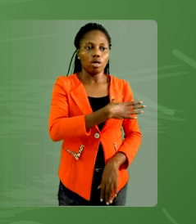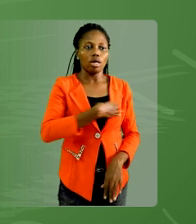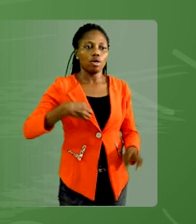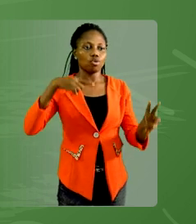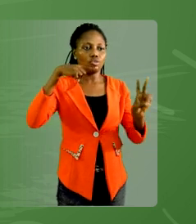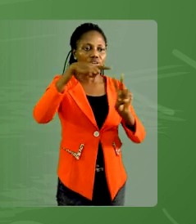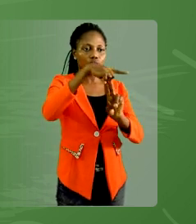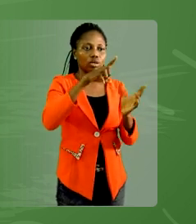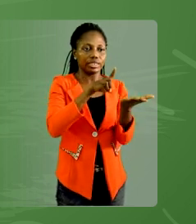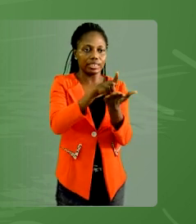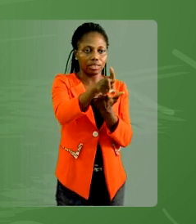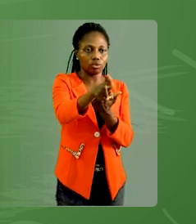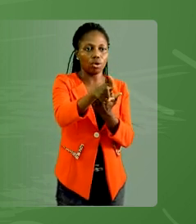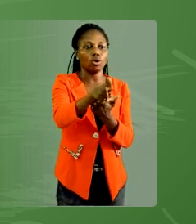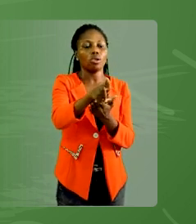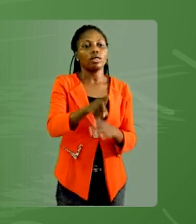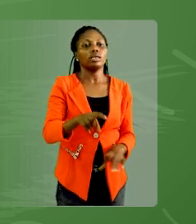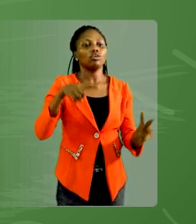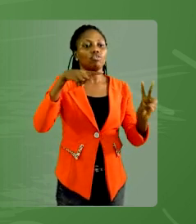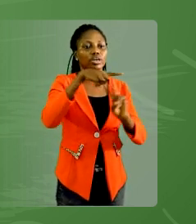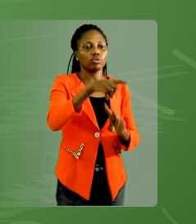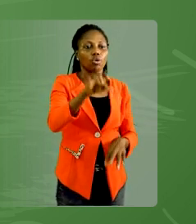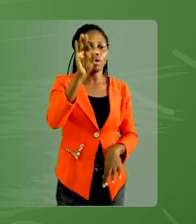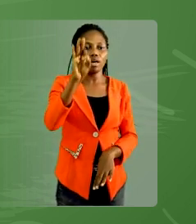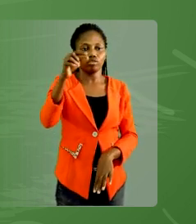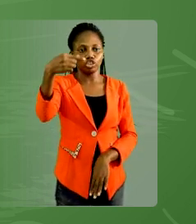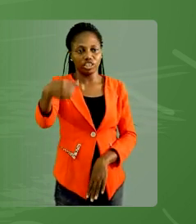vecteur directeur, le vecteur FG.